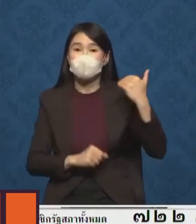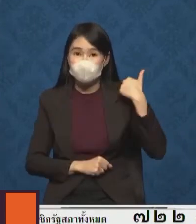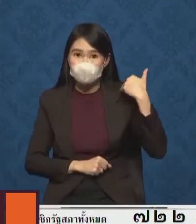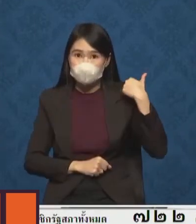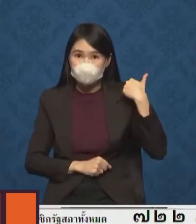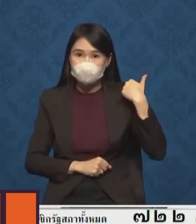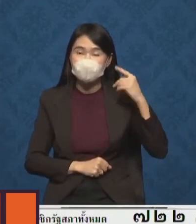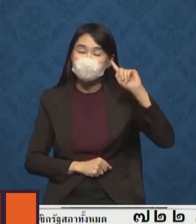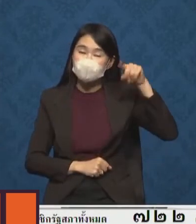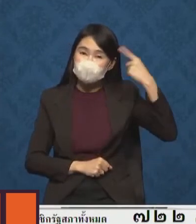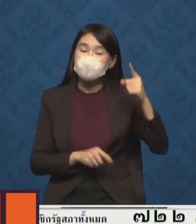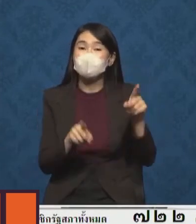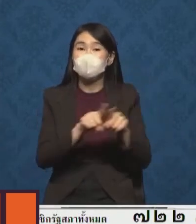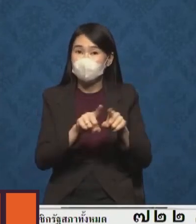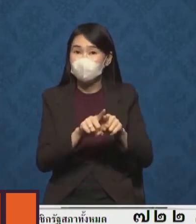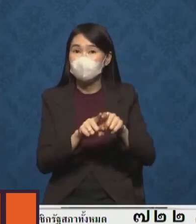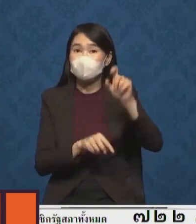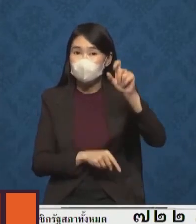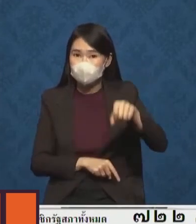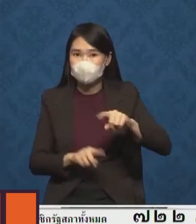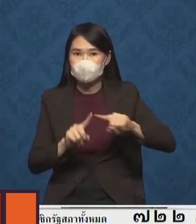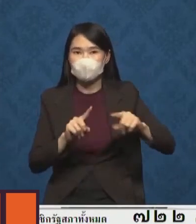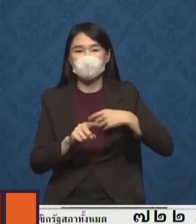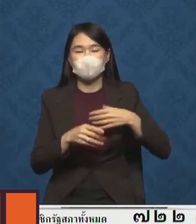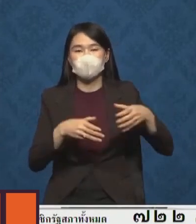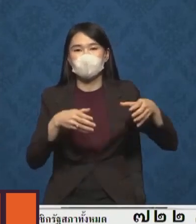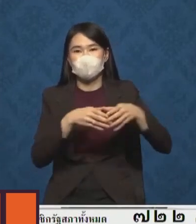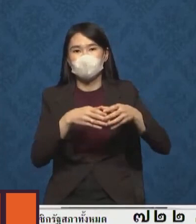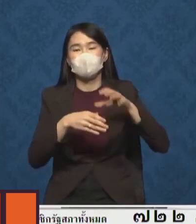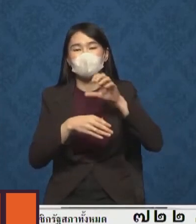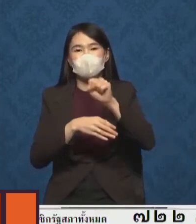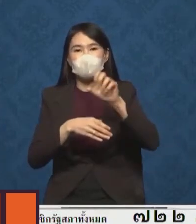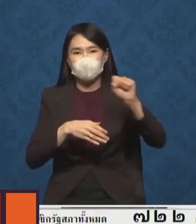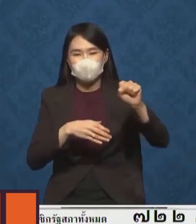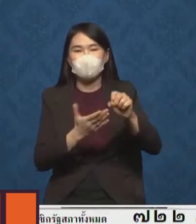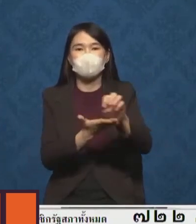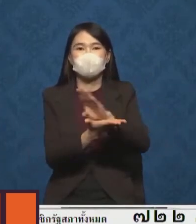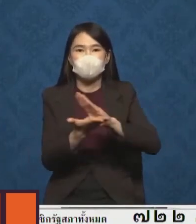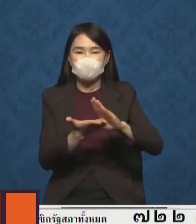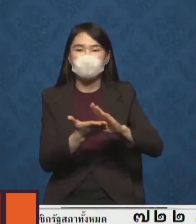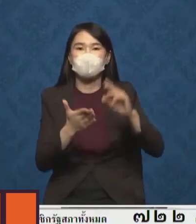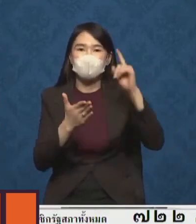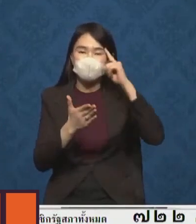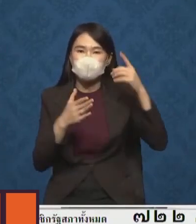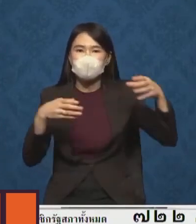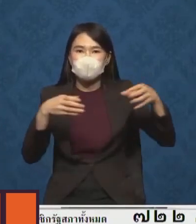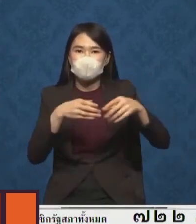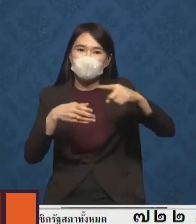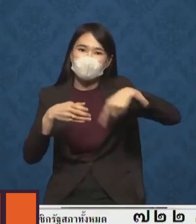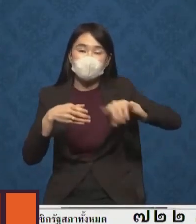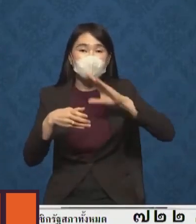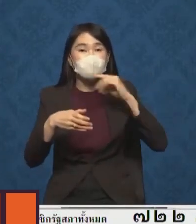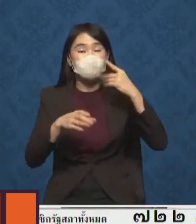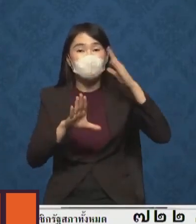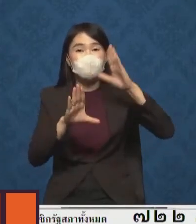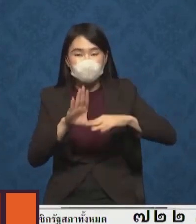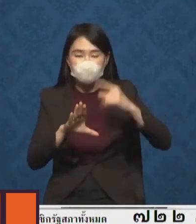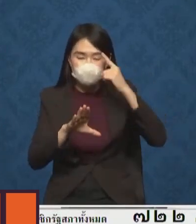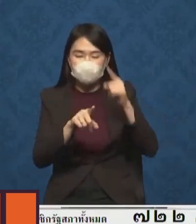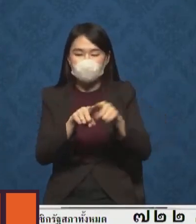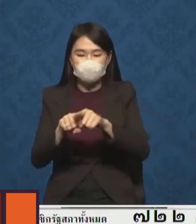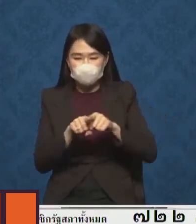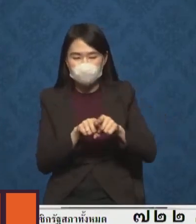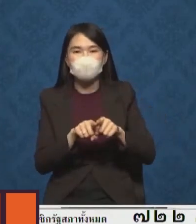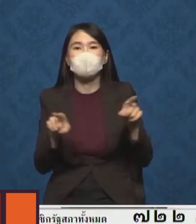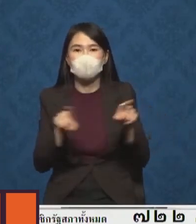กฝันแบบเดียวกันฉะนั้น พักการเมืองคือสถาบัที่กดวมอดดมการทางการเมืองขององคประกอบ